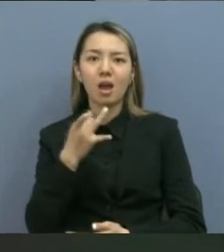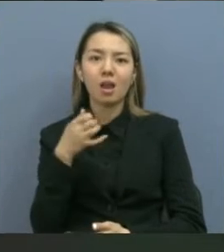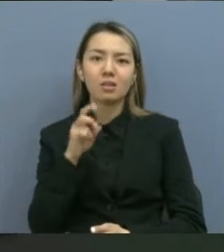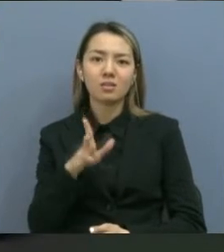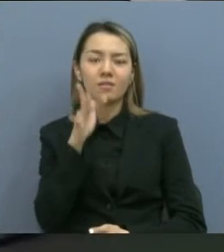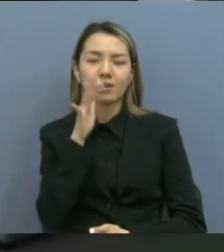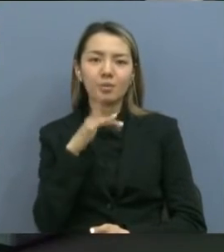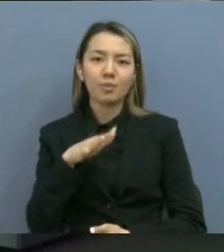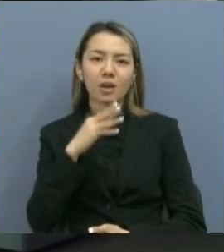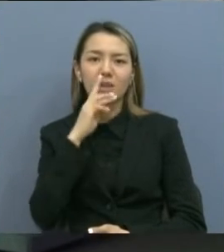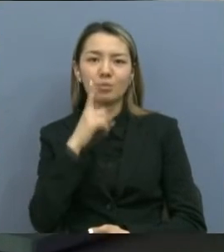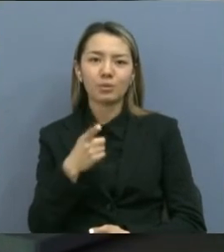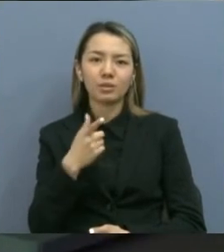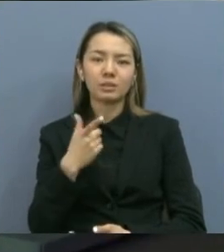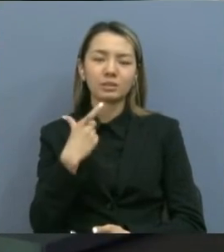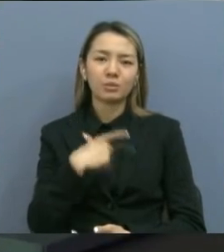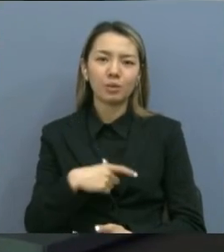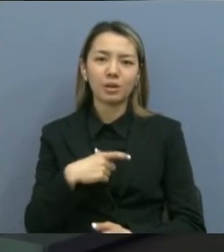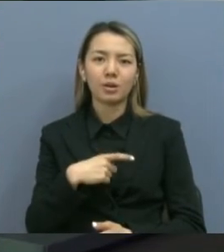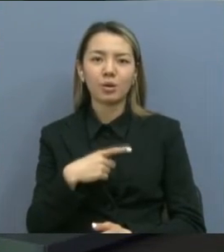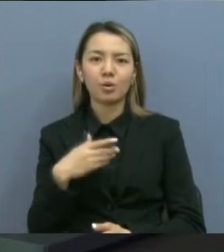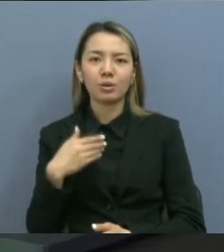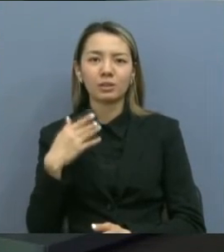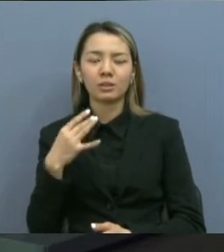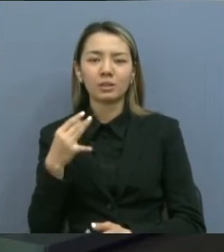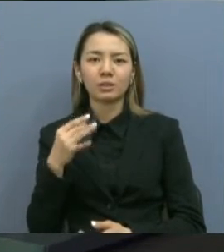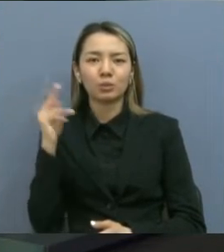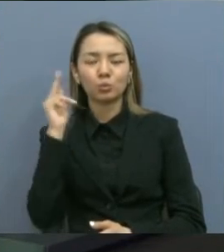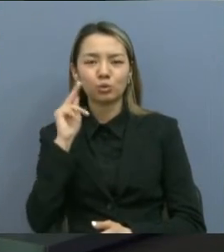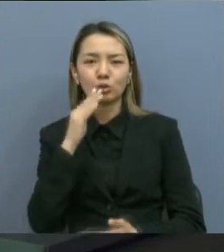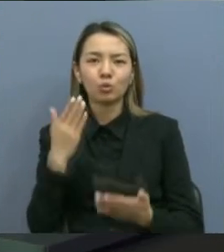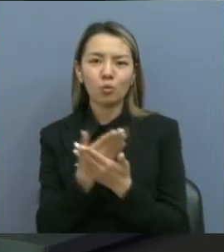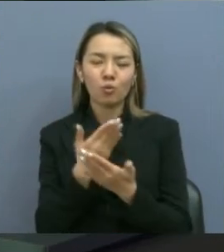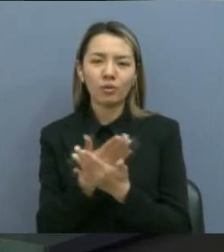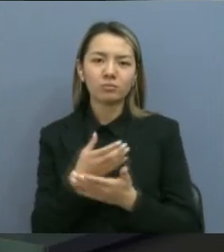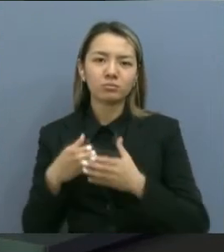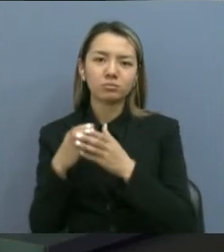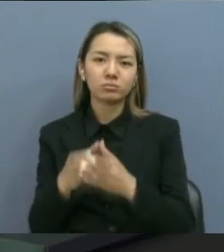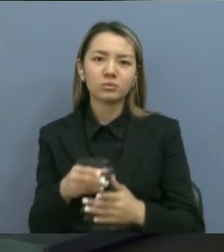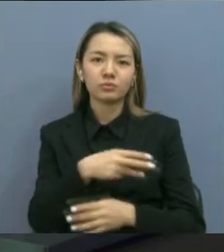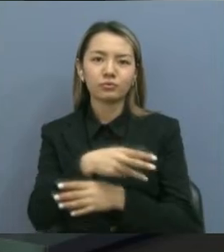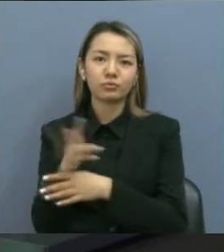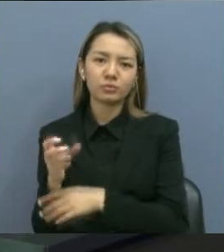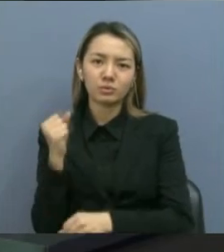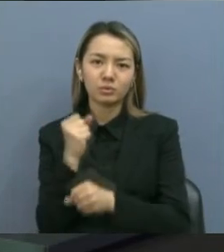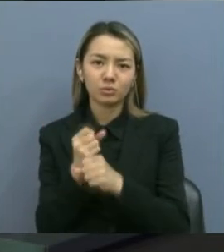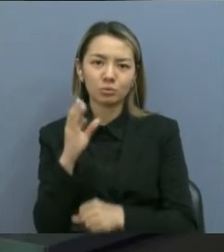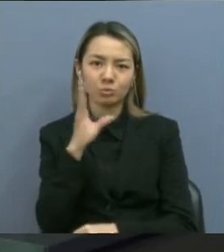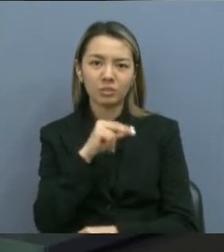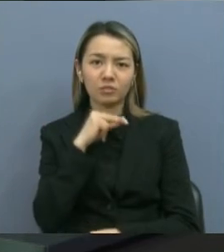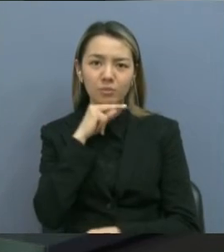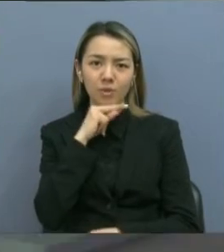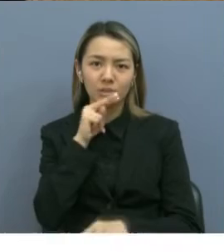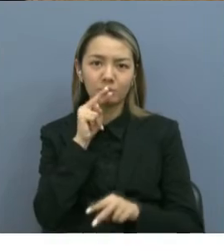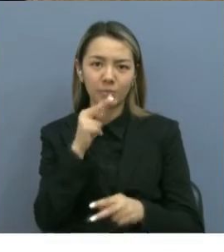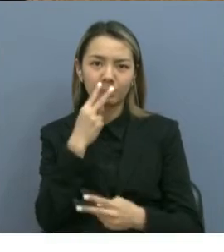кезінде мұңаймай, қиялыңды қанаттандыруға шақырады. Ал біздің шығармашылық топ қашықтан түсірілім жасап көрді. Назар аударайық.